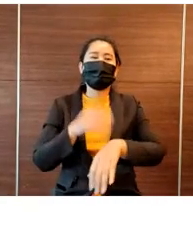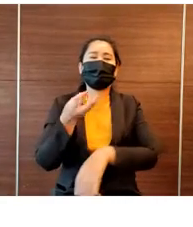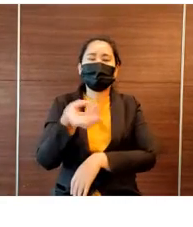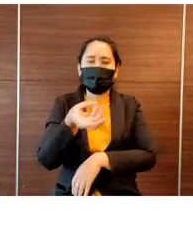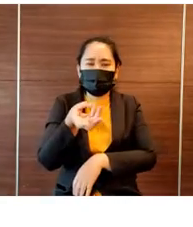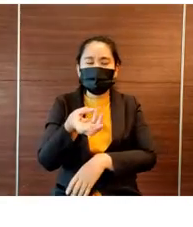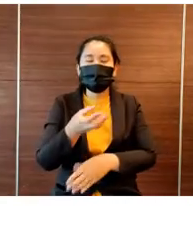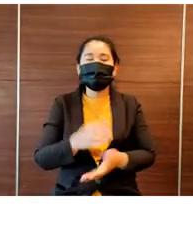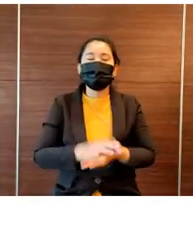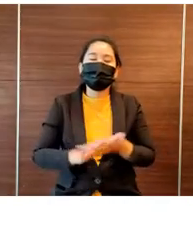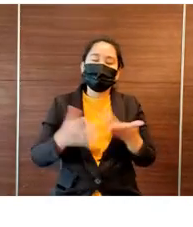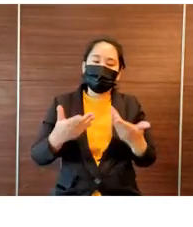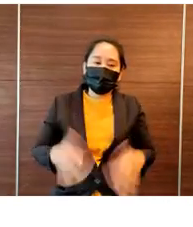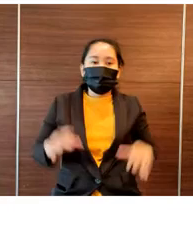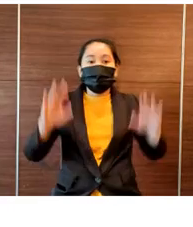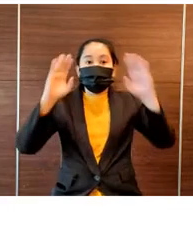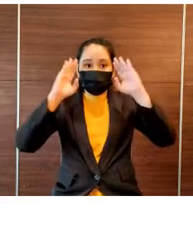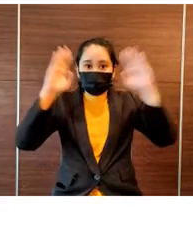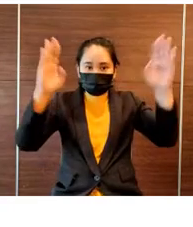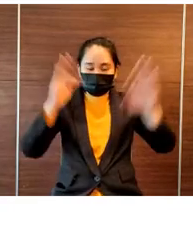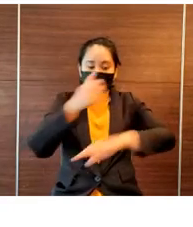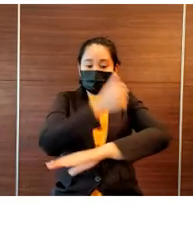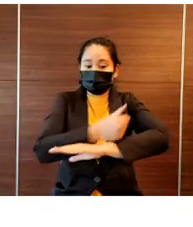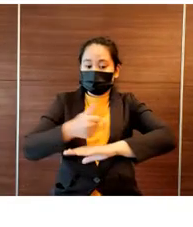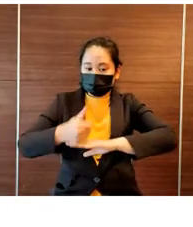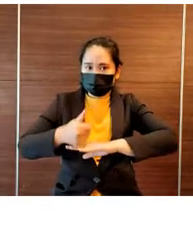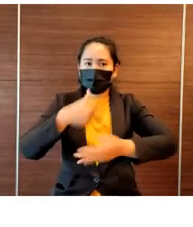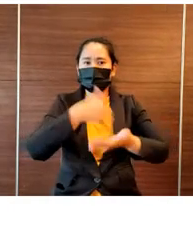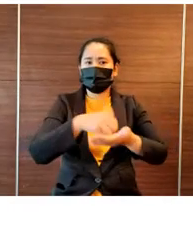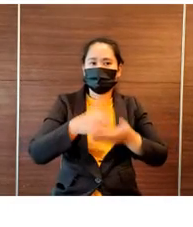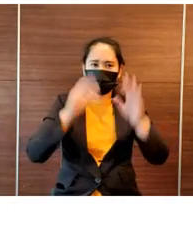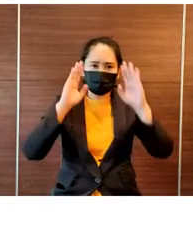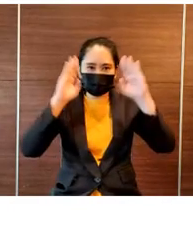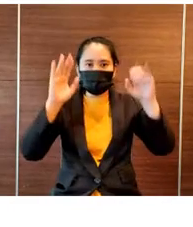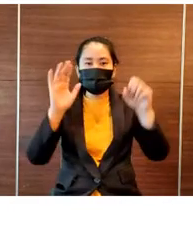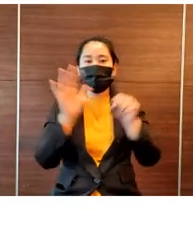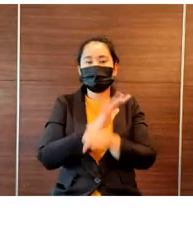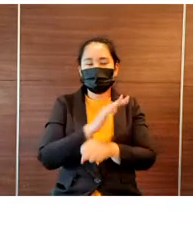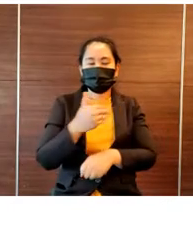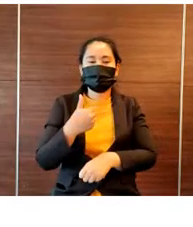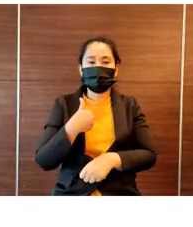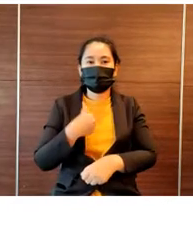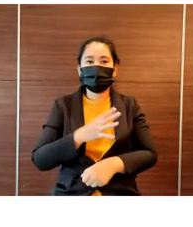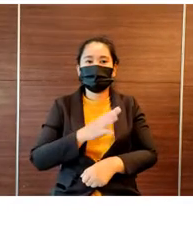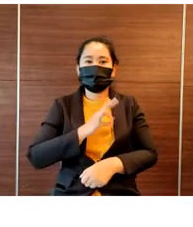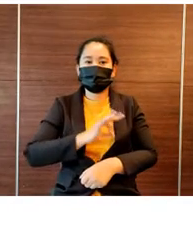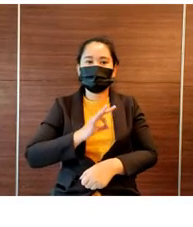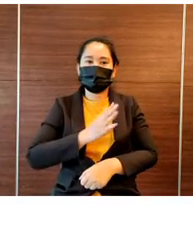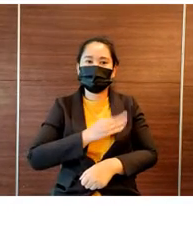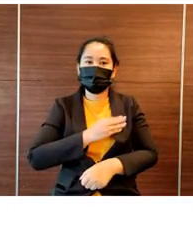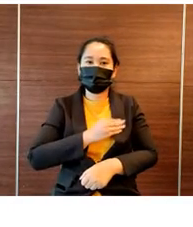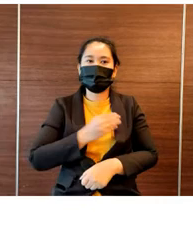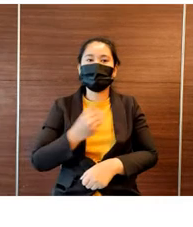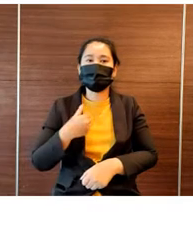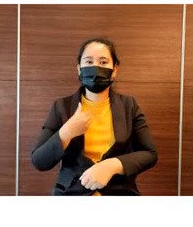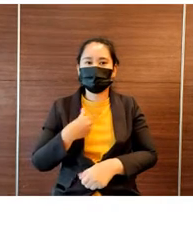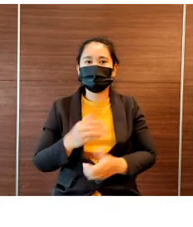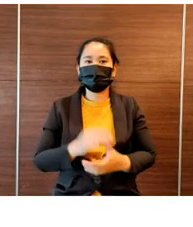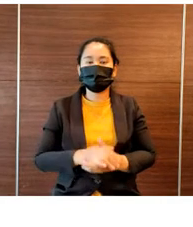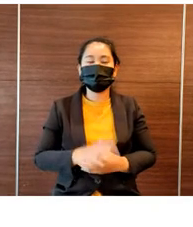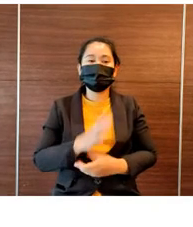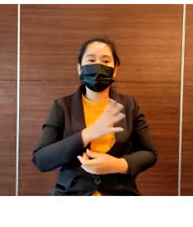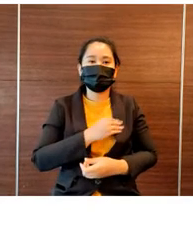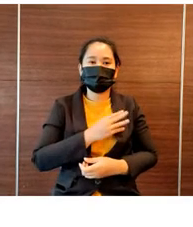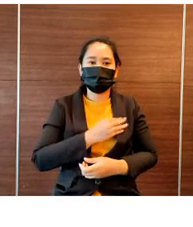ากเลยกับประสบการณ์ถ้าเทียบกับหลายๆท่านที่ขึ้นมาบนนี้นะคะตื่นเต้นเล็กน้อยถึงปานกลาง ตื่นเต้นเหมือนกันค่ะคุ